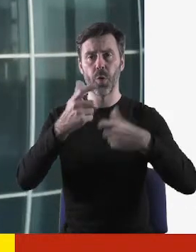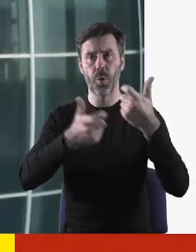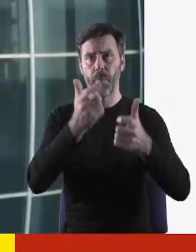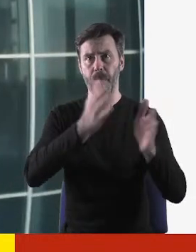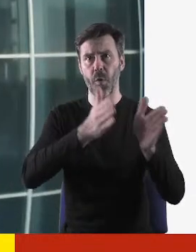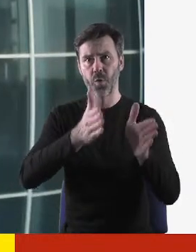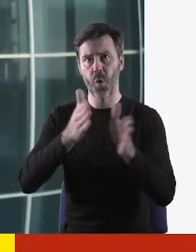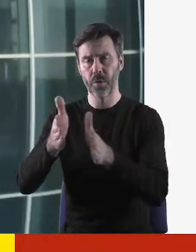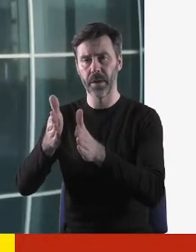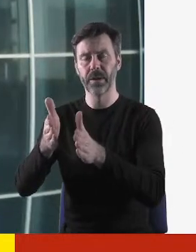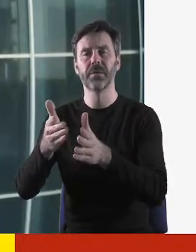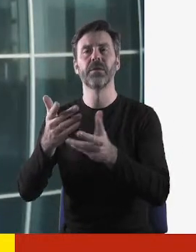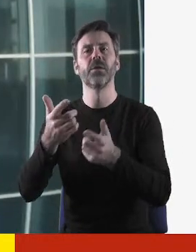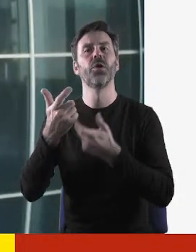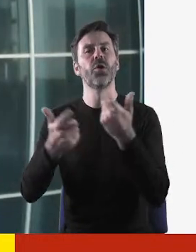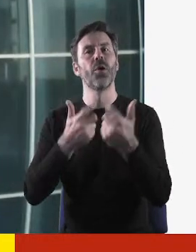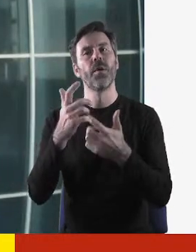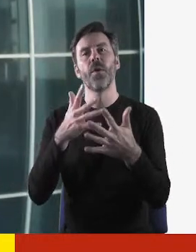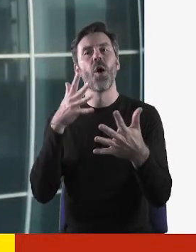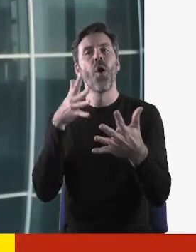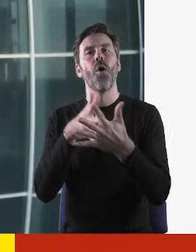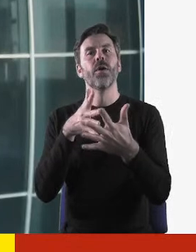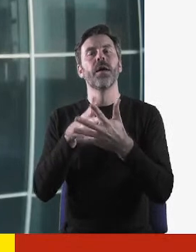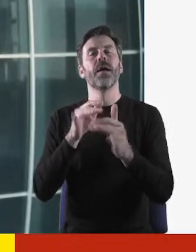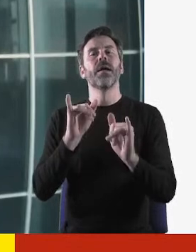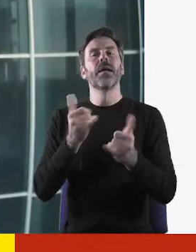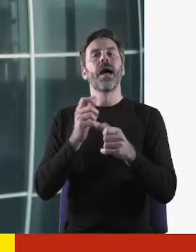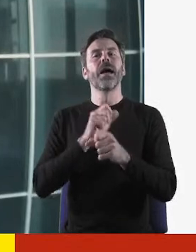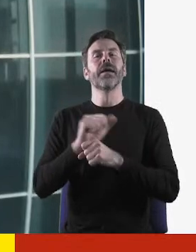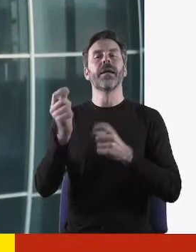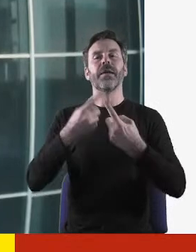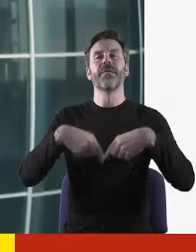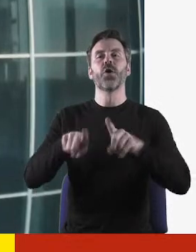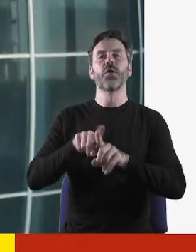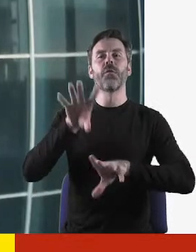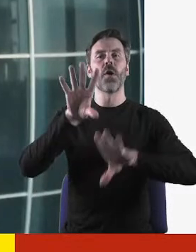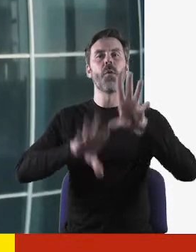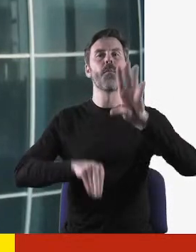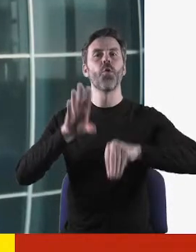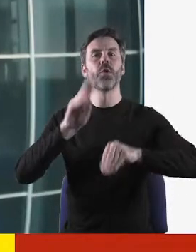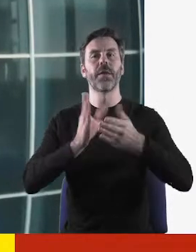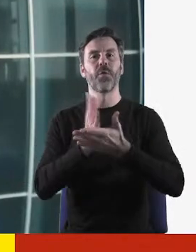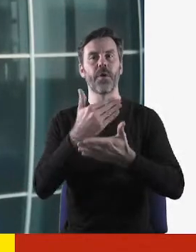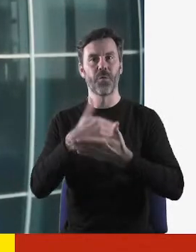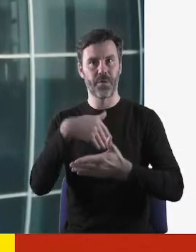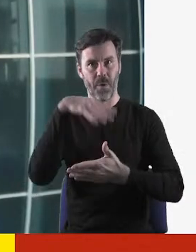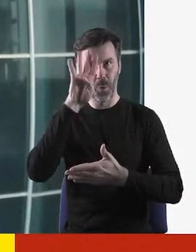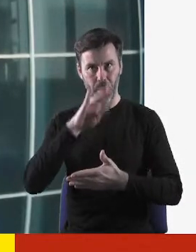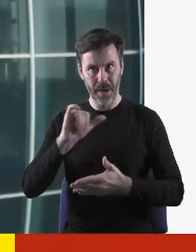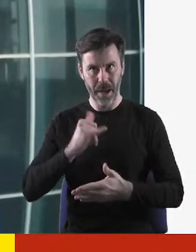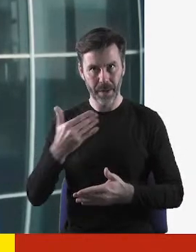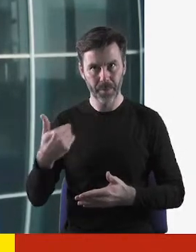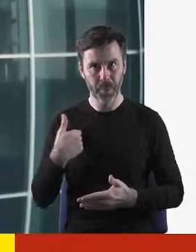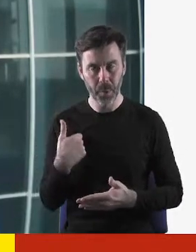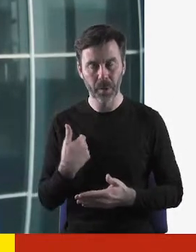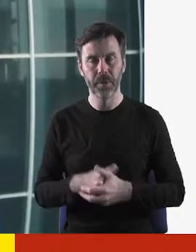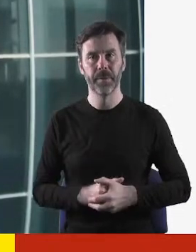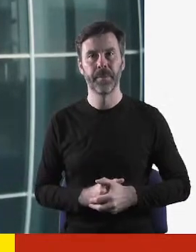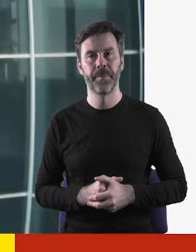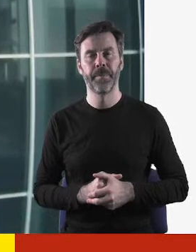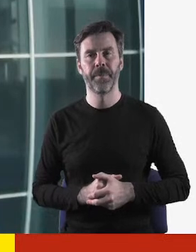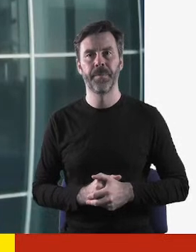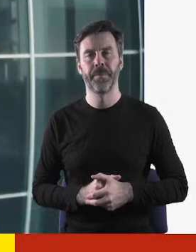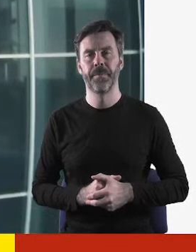ocenić to, w jaki sposób jest realizowany budżet województwa. W tym przypadku, jeśli chodzi